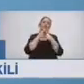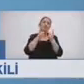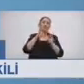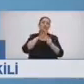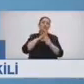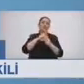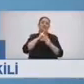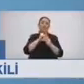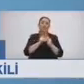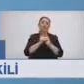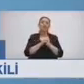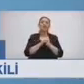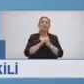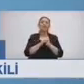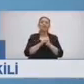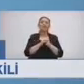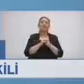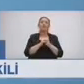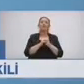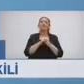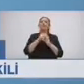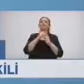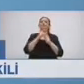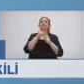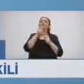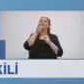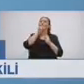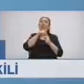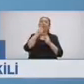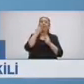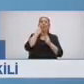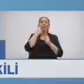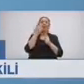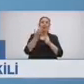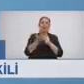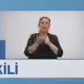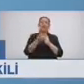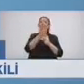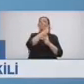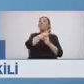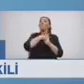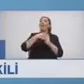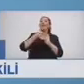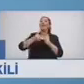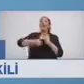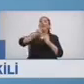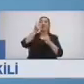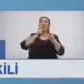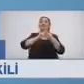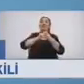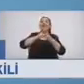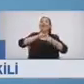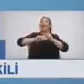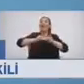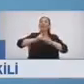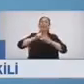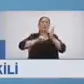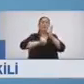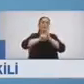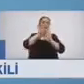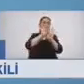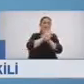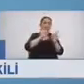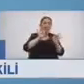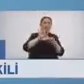isterim. Temas etmek istediğim bir hususta hükümet, belediye başkanı ve yönetiminin başarısız kılmak